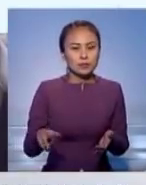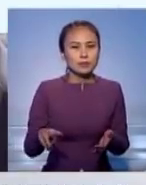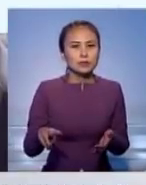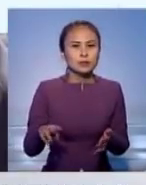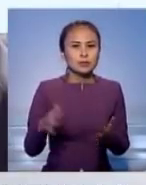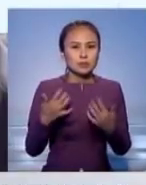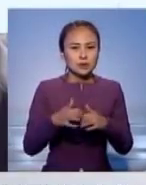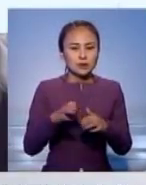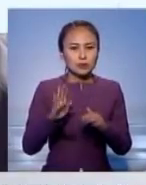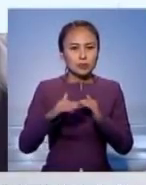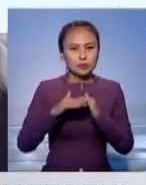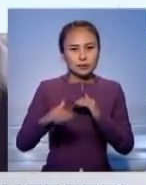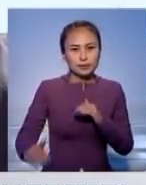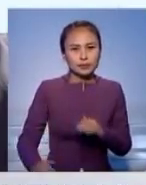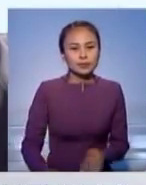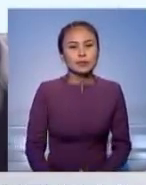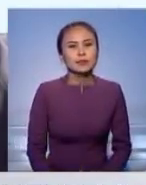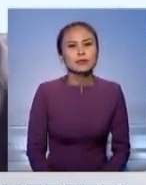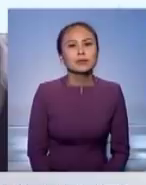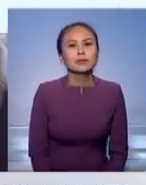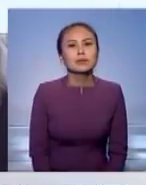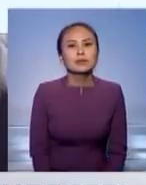70 миллиметрлік асфальт салынады.